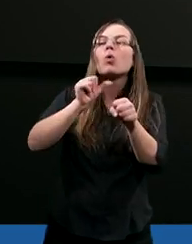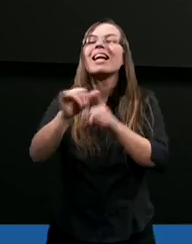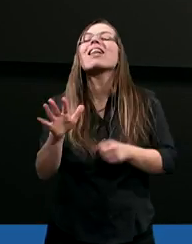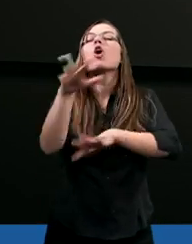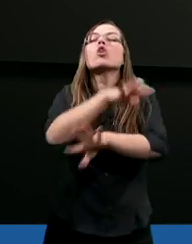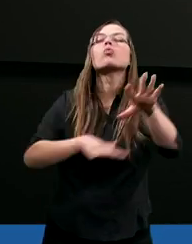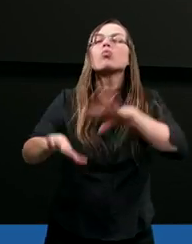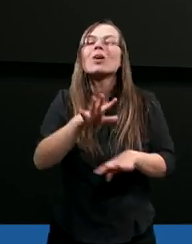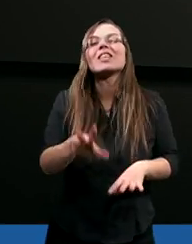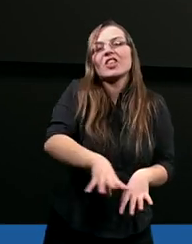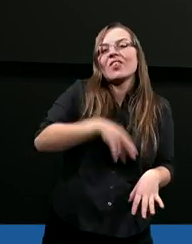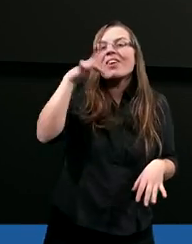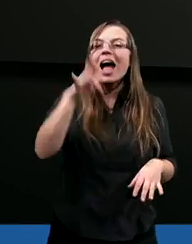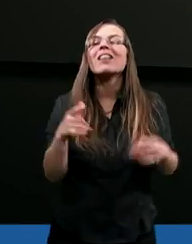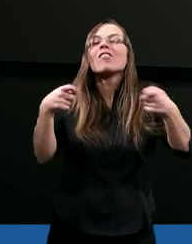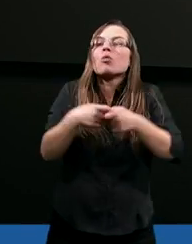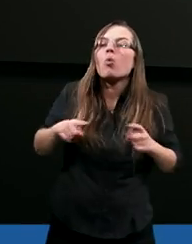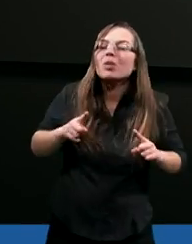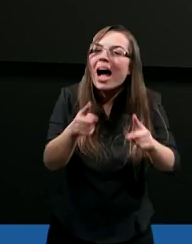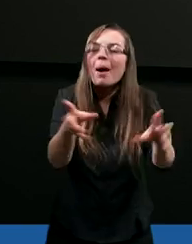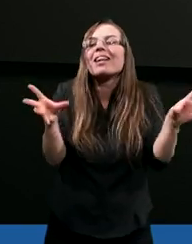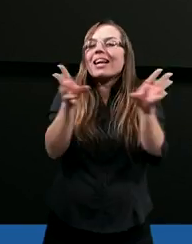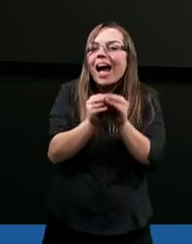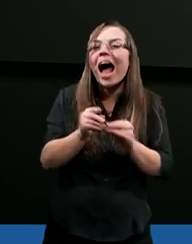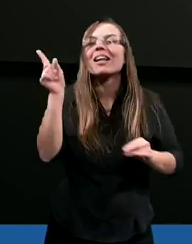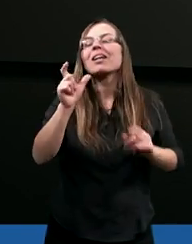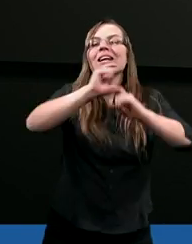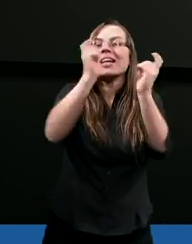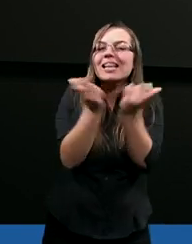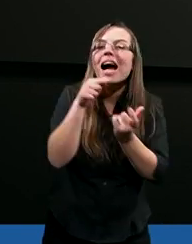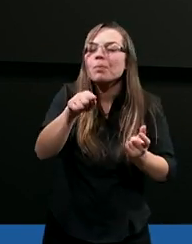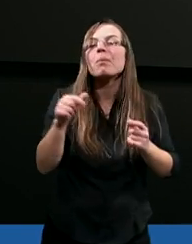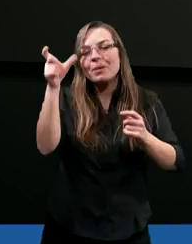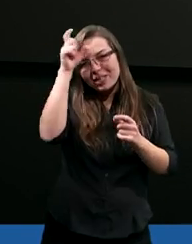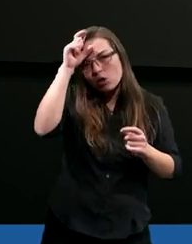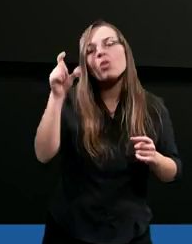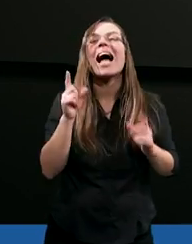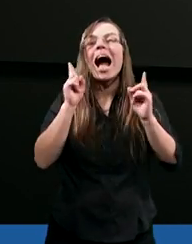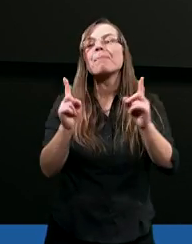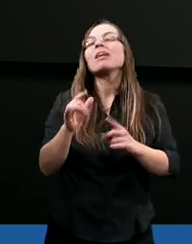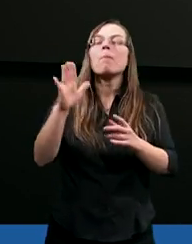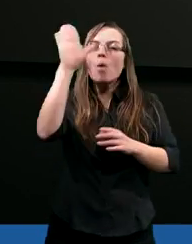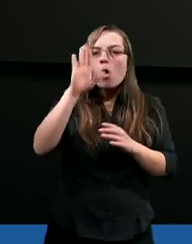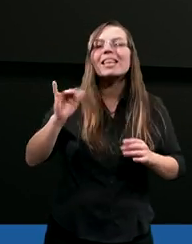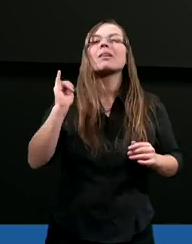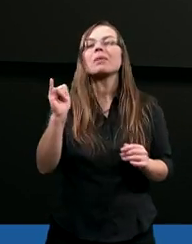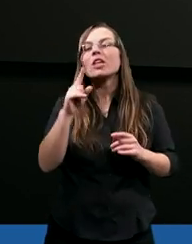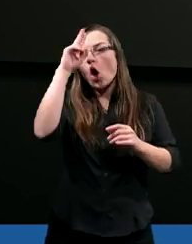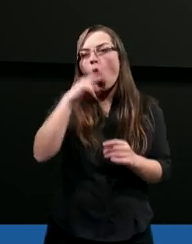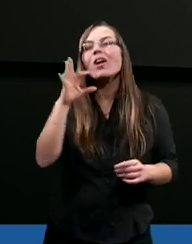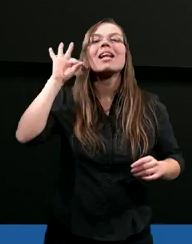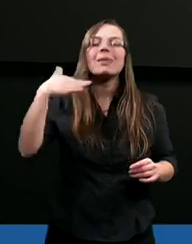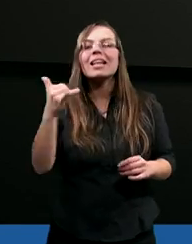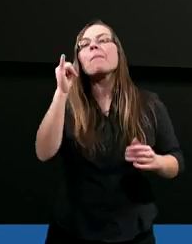Duch Święty, współdziałający razem z całą, wszystkimi istotami boskimi, ojcem i